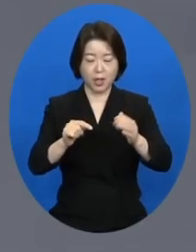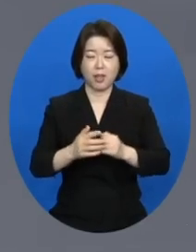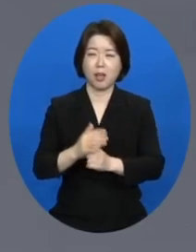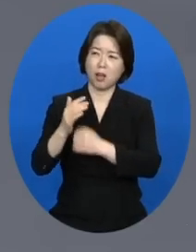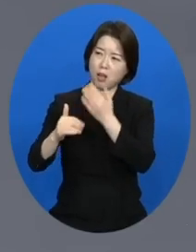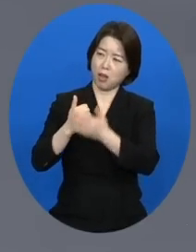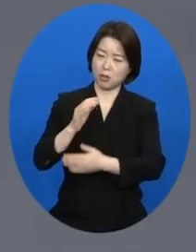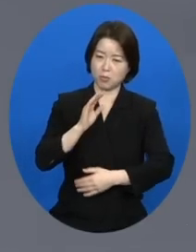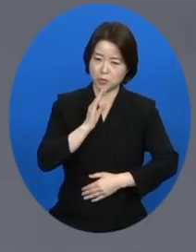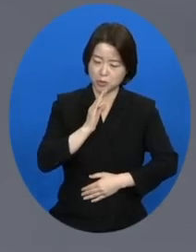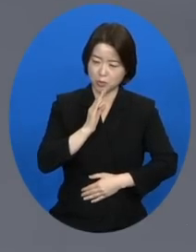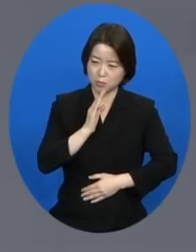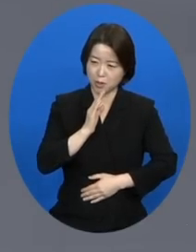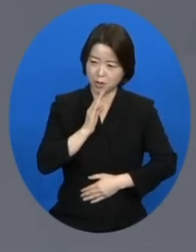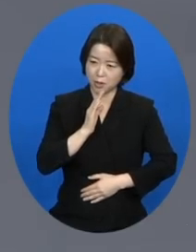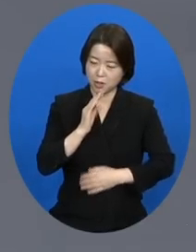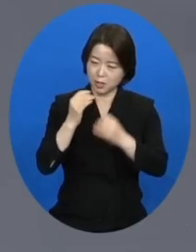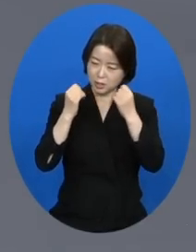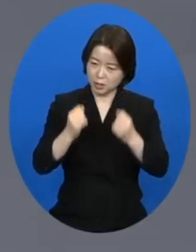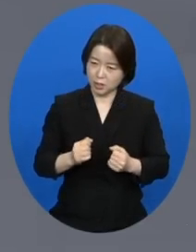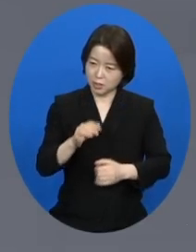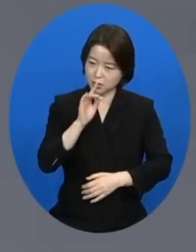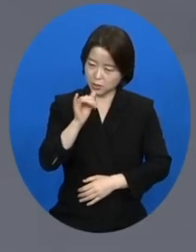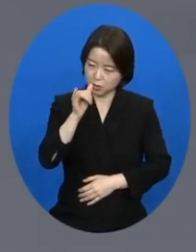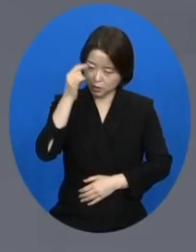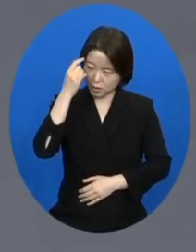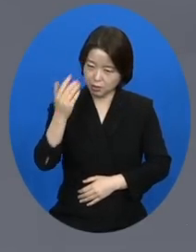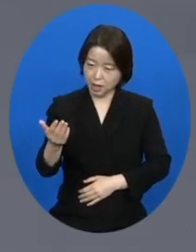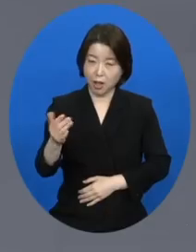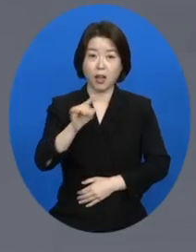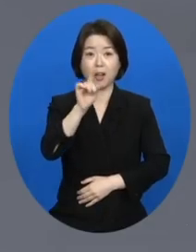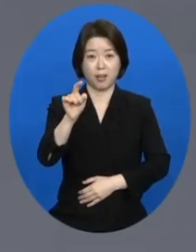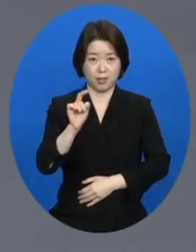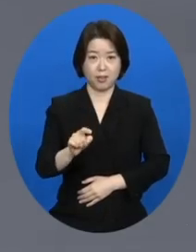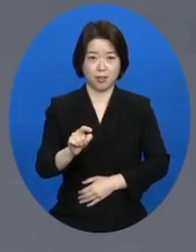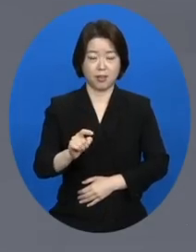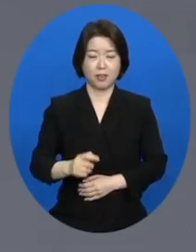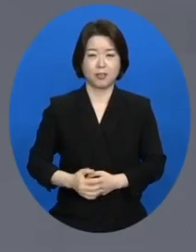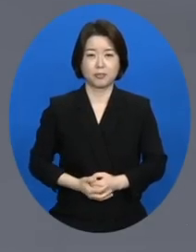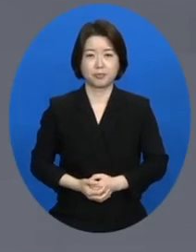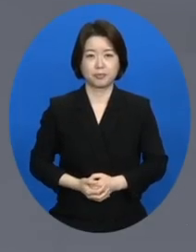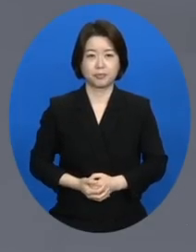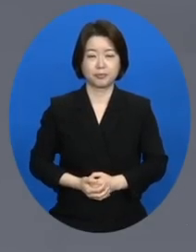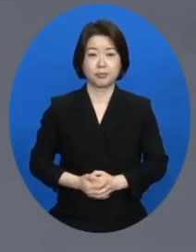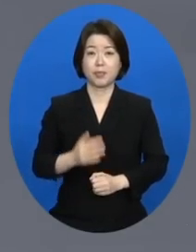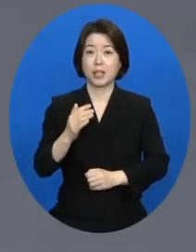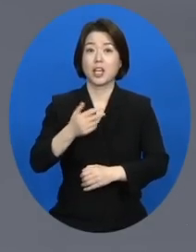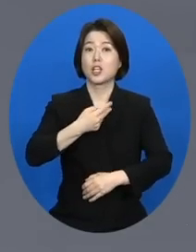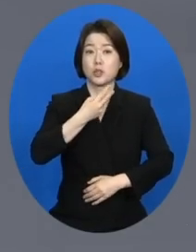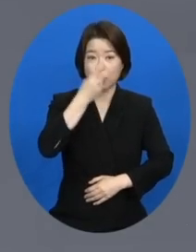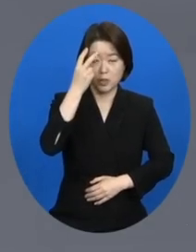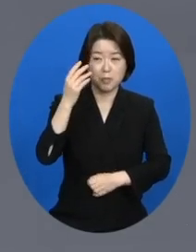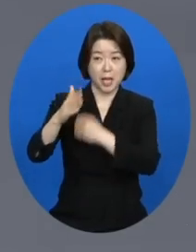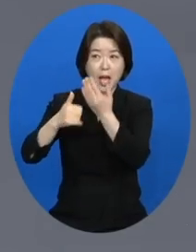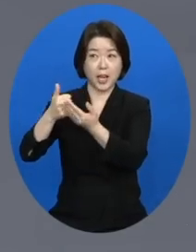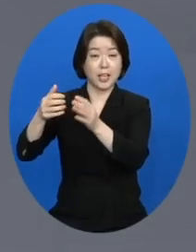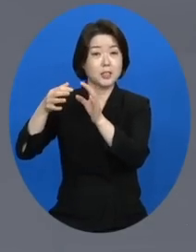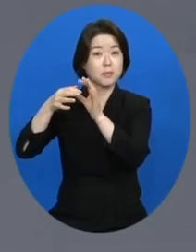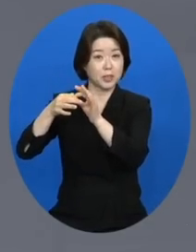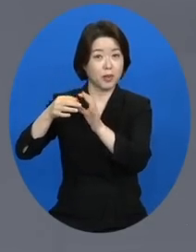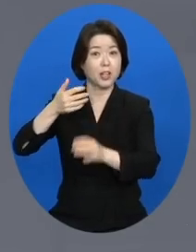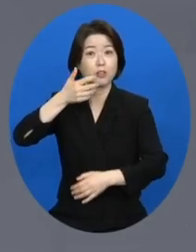정말 실제 하시는가, 이 부분입니다. 요셉이 하나님의 꿈을 꾸었죠. 그런데 이